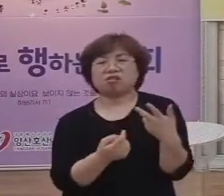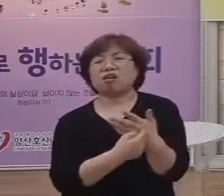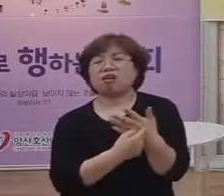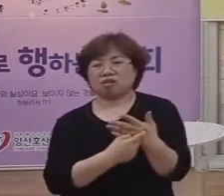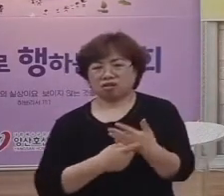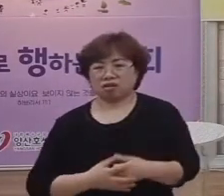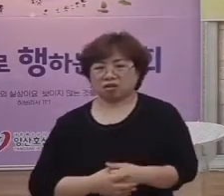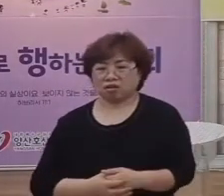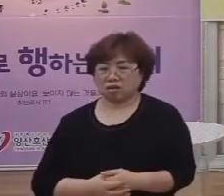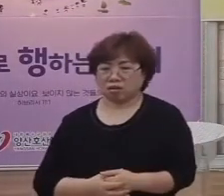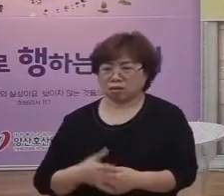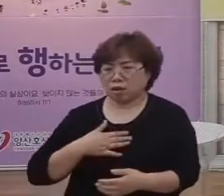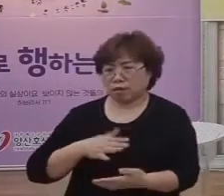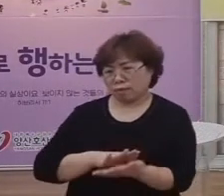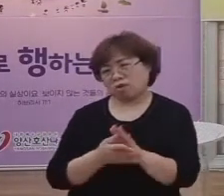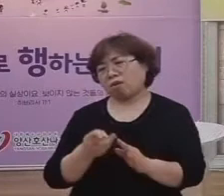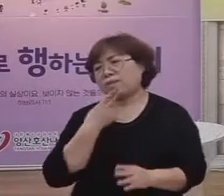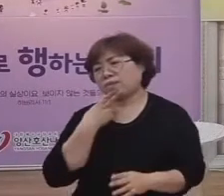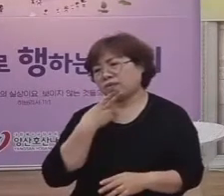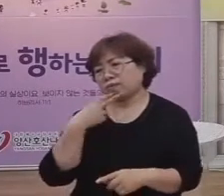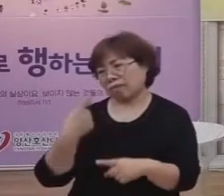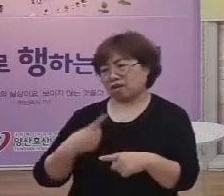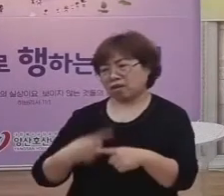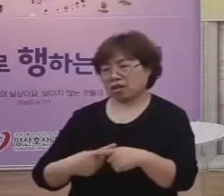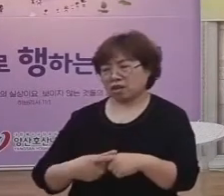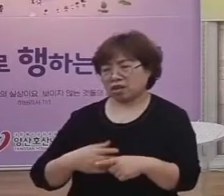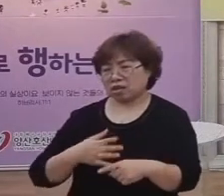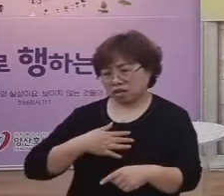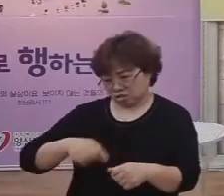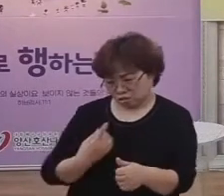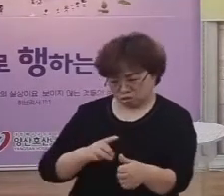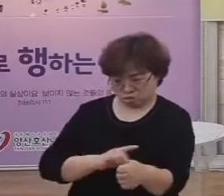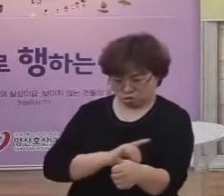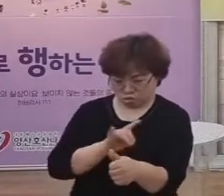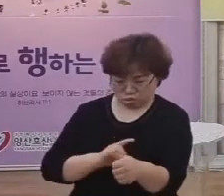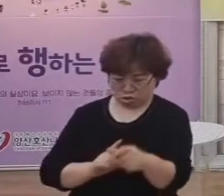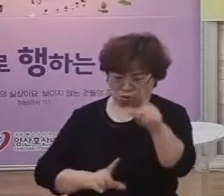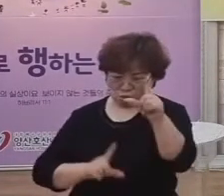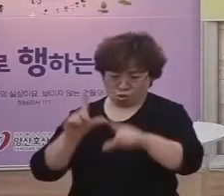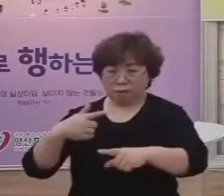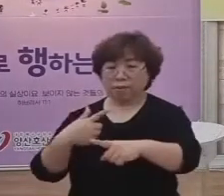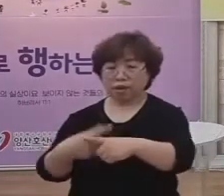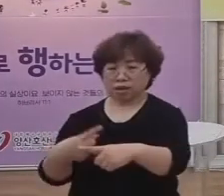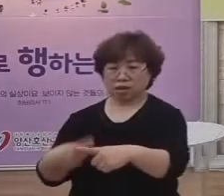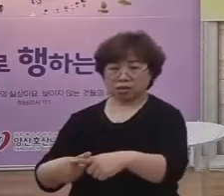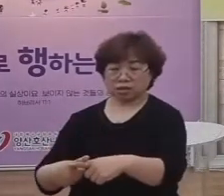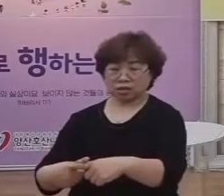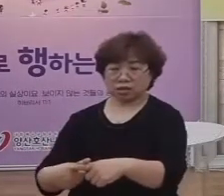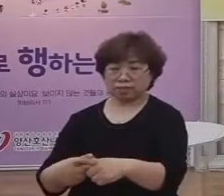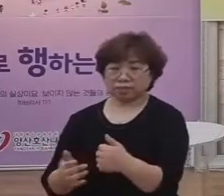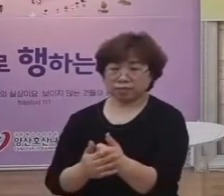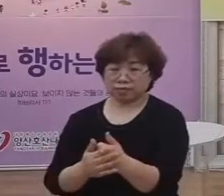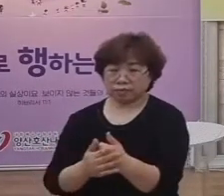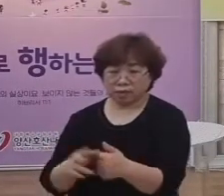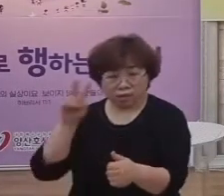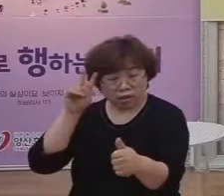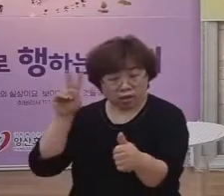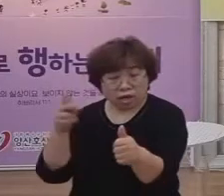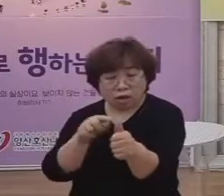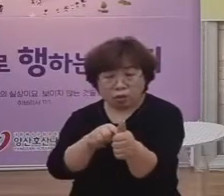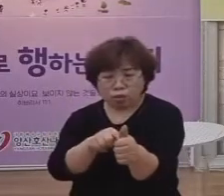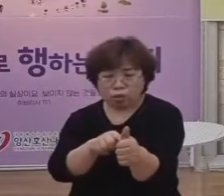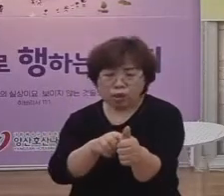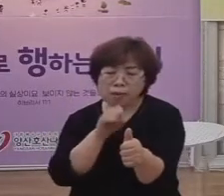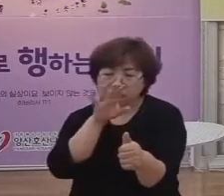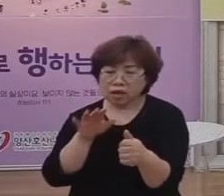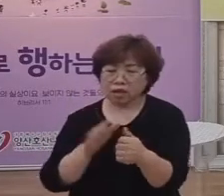거예요. 이게 나 자신을 속이는 모습이었다는. 그래서 오늘 이 야고보가 우리에게 이